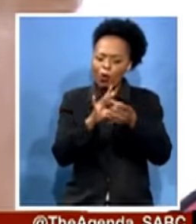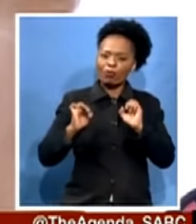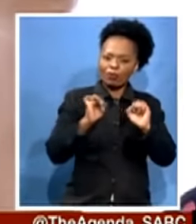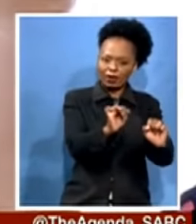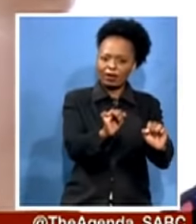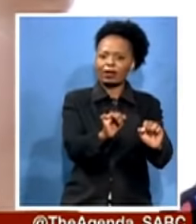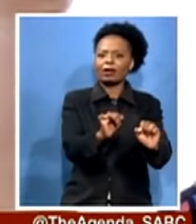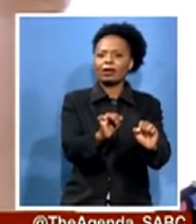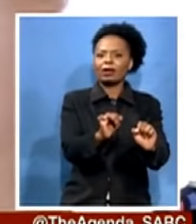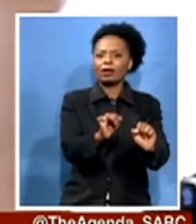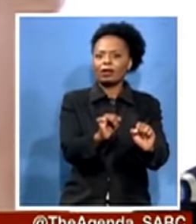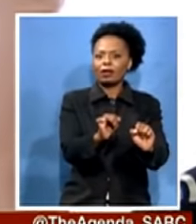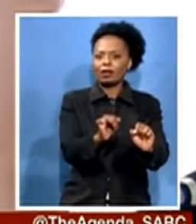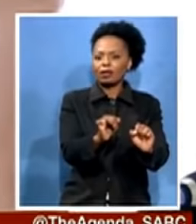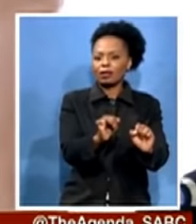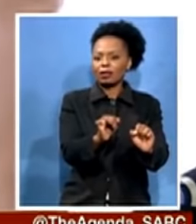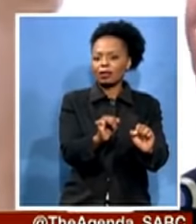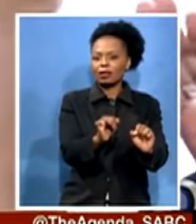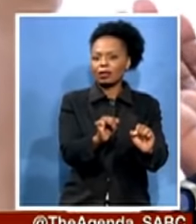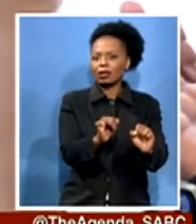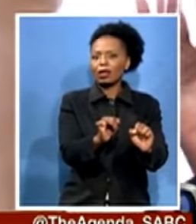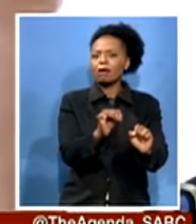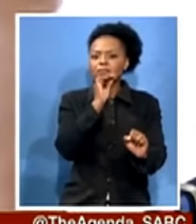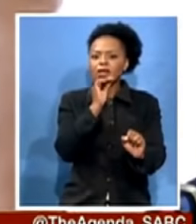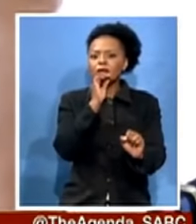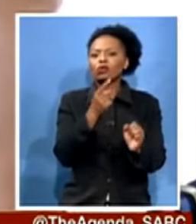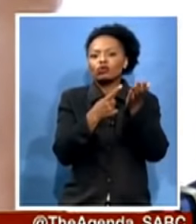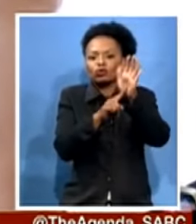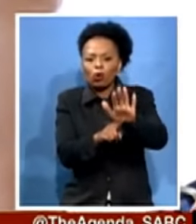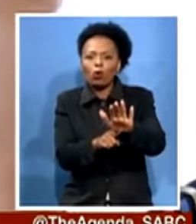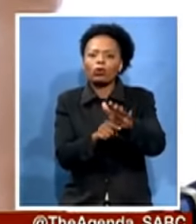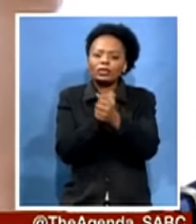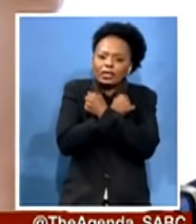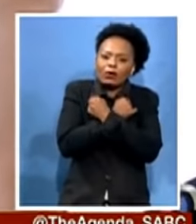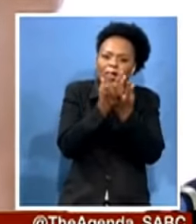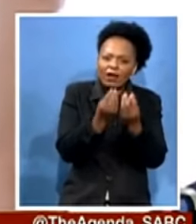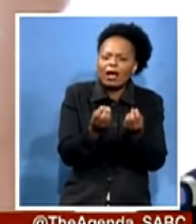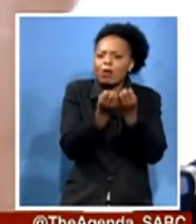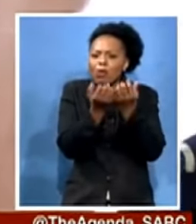Kukhonjiswa uthando lukababa. Ziningi ezinye uLindani lelethe ingane ezihleli nazo uhlala